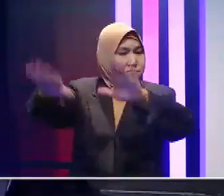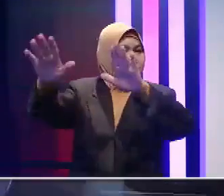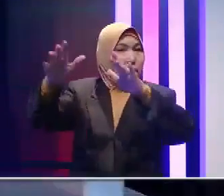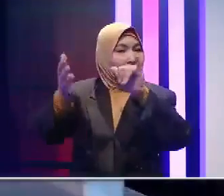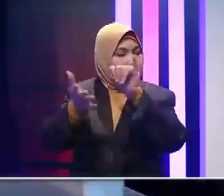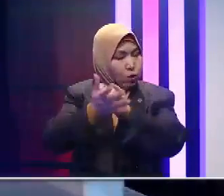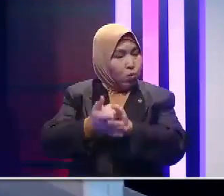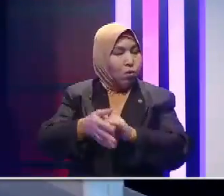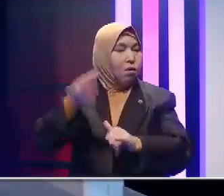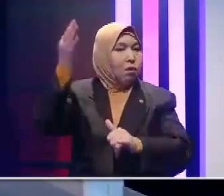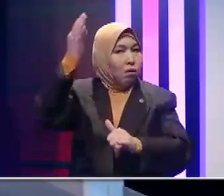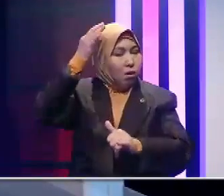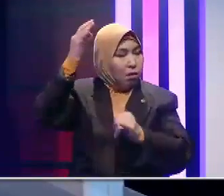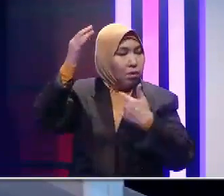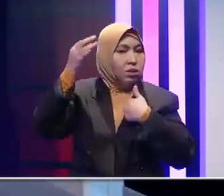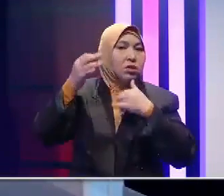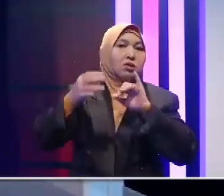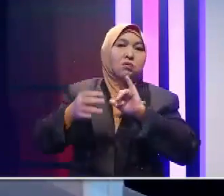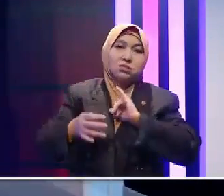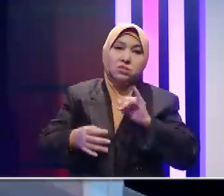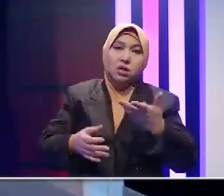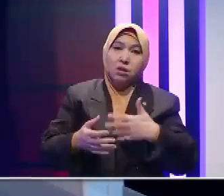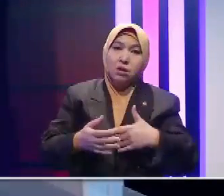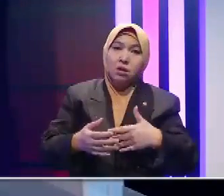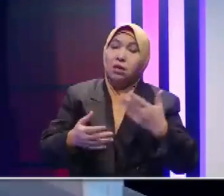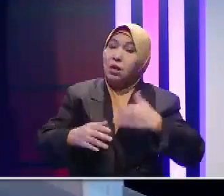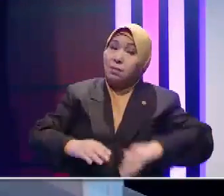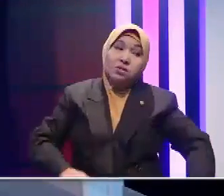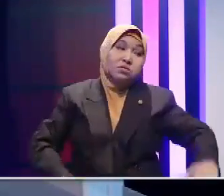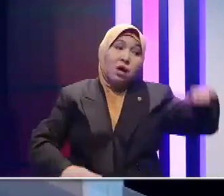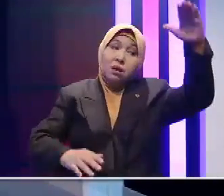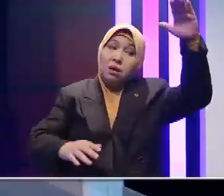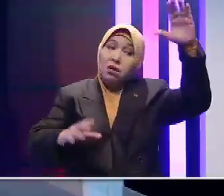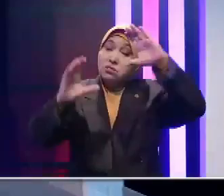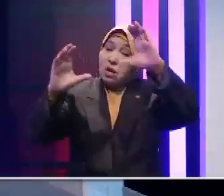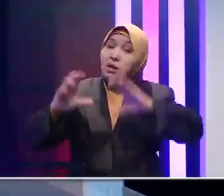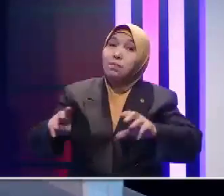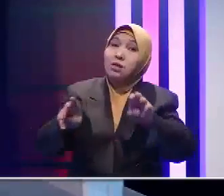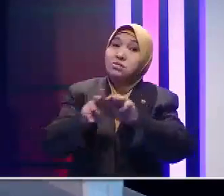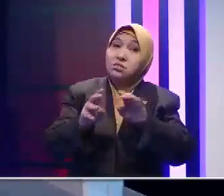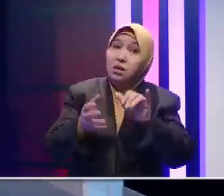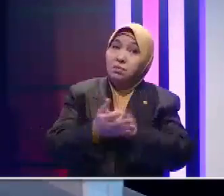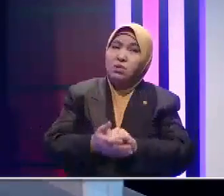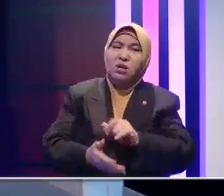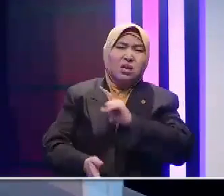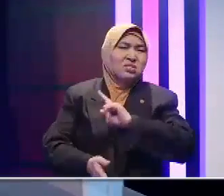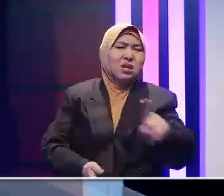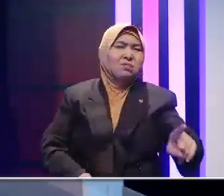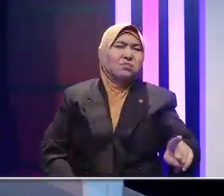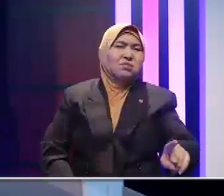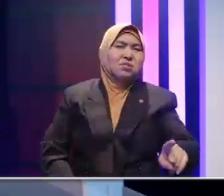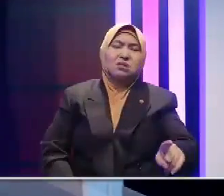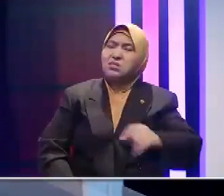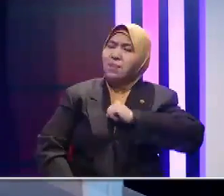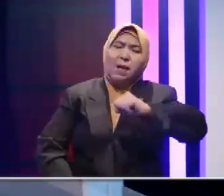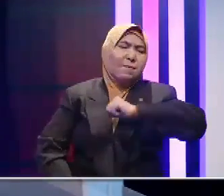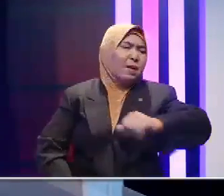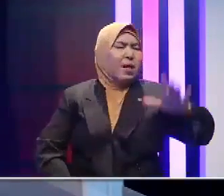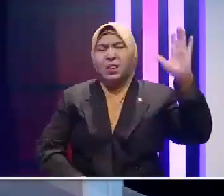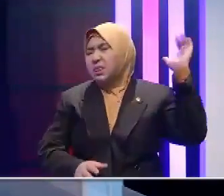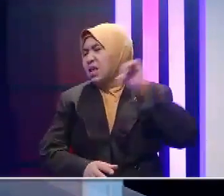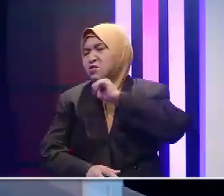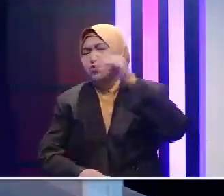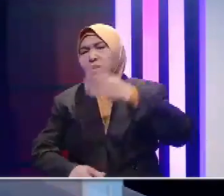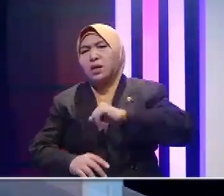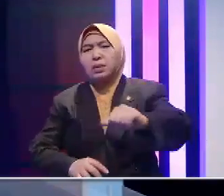saya dan itulah yang saya believe, kan? Yang saya dibesarkan dengan keadaan macam tu. Bila kata Islam ni memang saya menentang habis-habisan, dan ialah kita